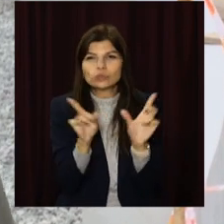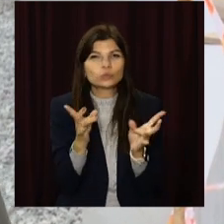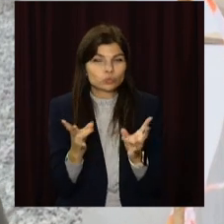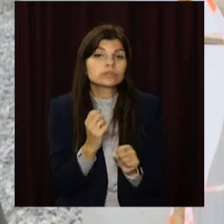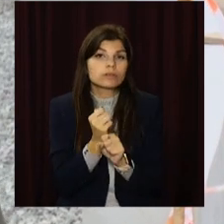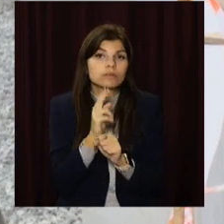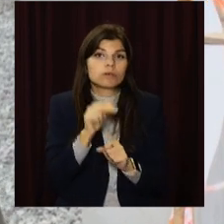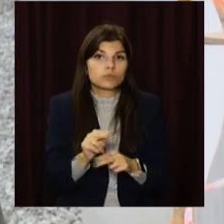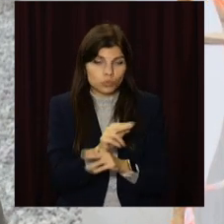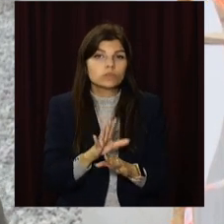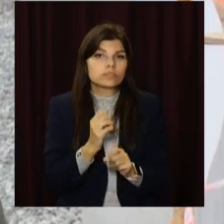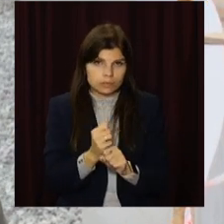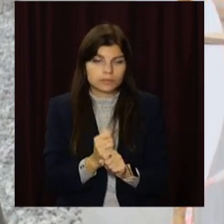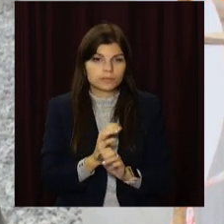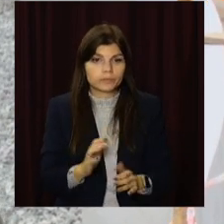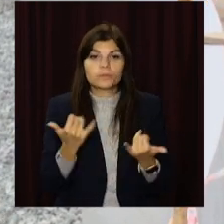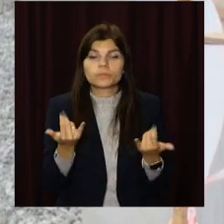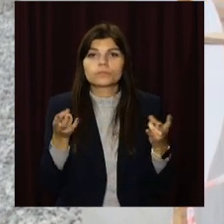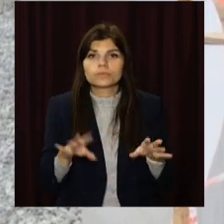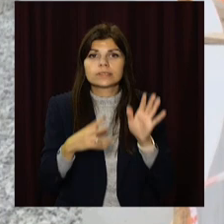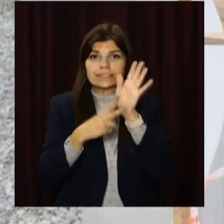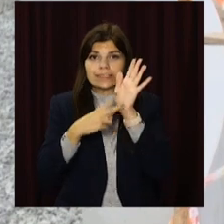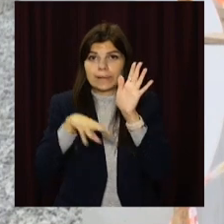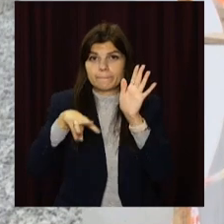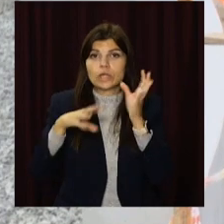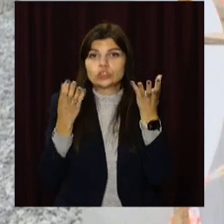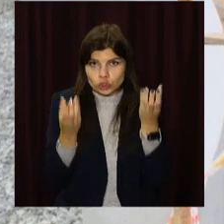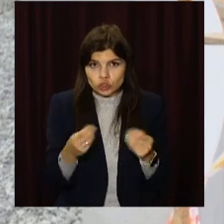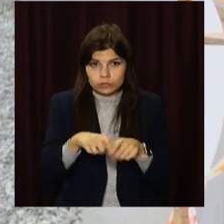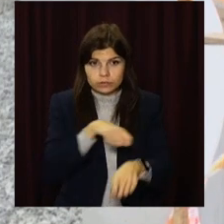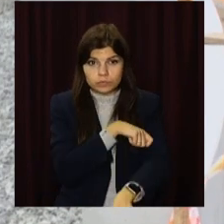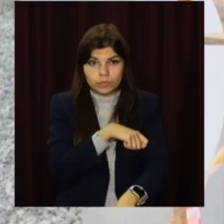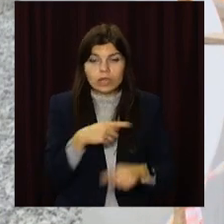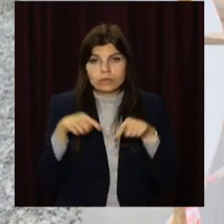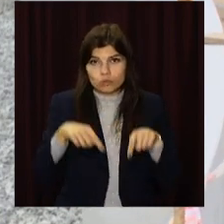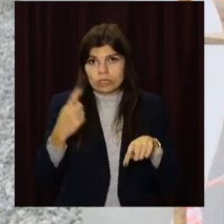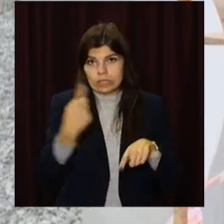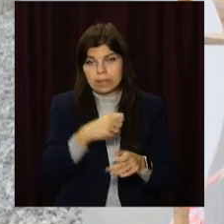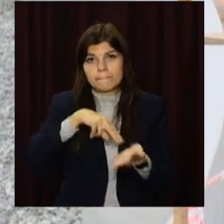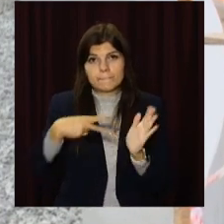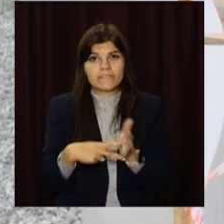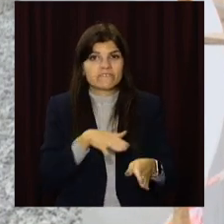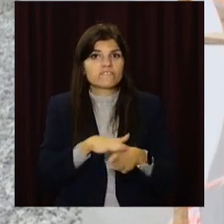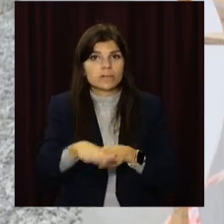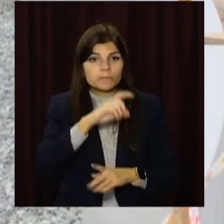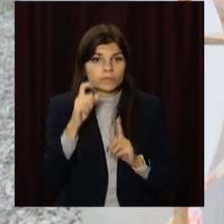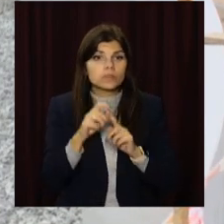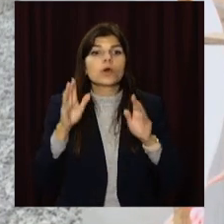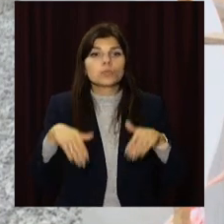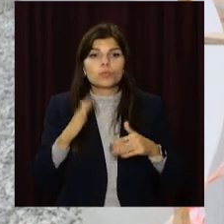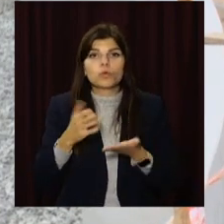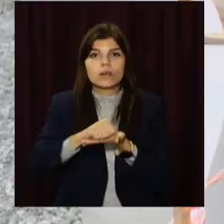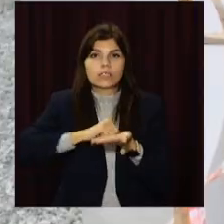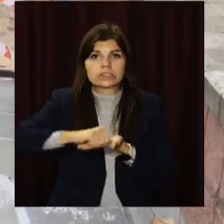було зроблено. На сьогодні залишилось замінити 70 метрів. Ці роботи будуть зроблені на цій неділі. Потім буде проведена